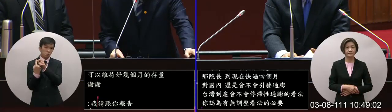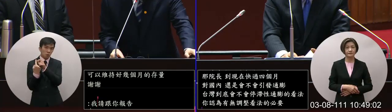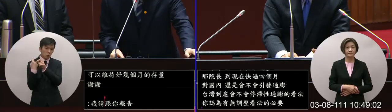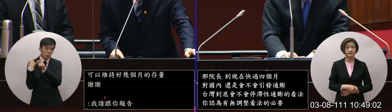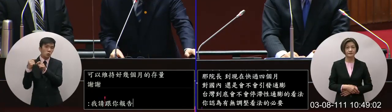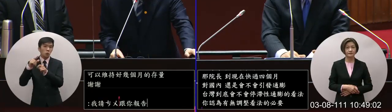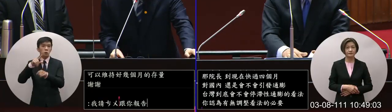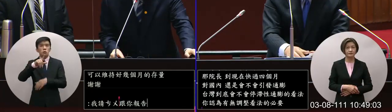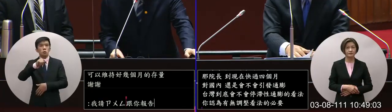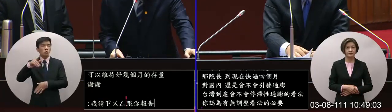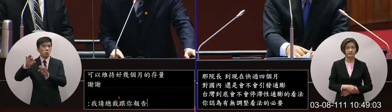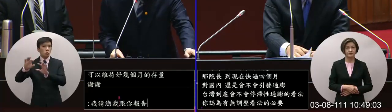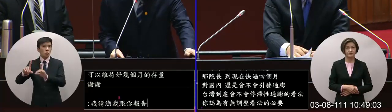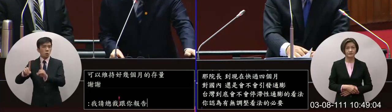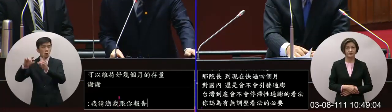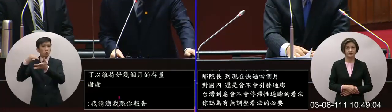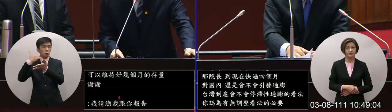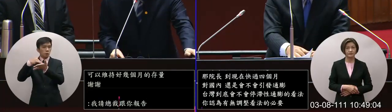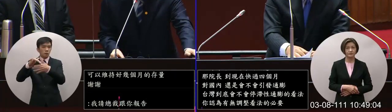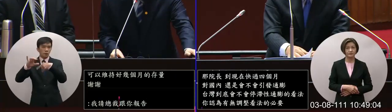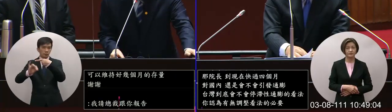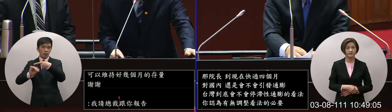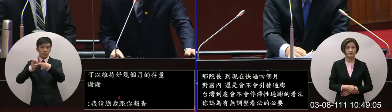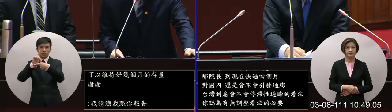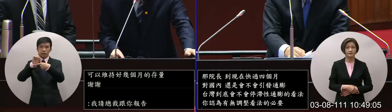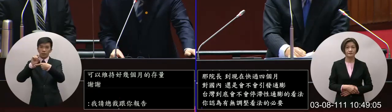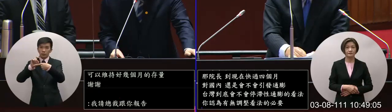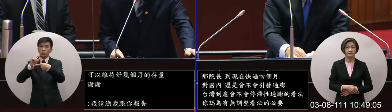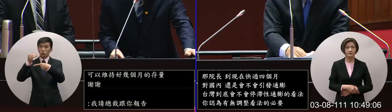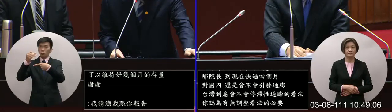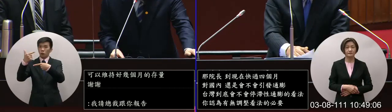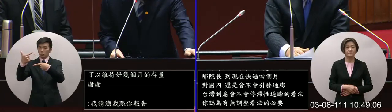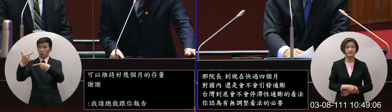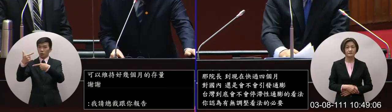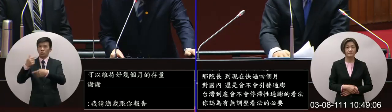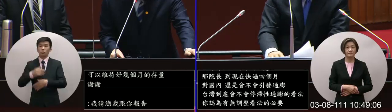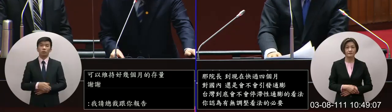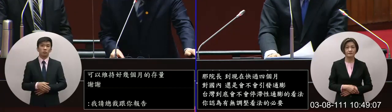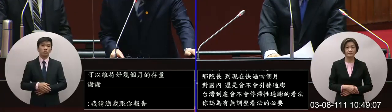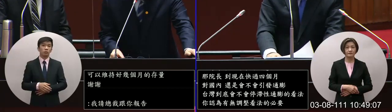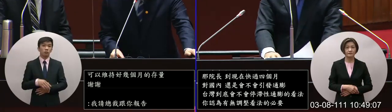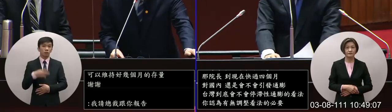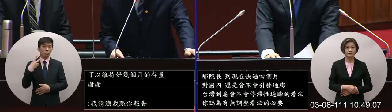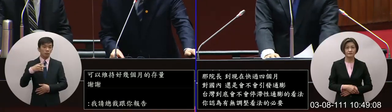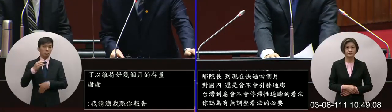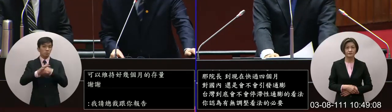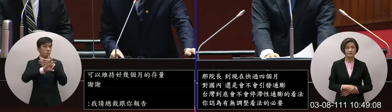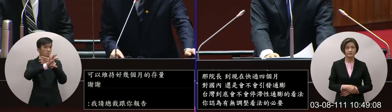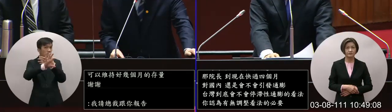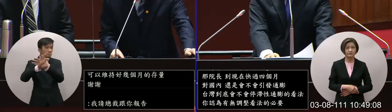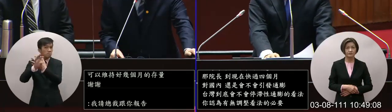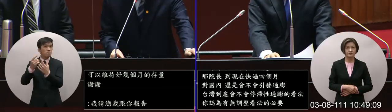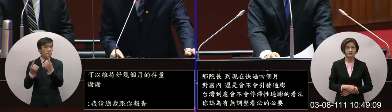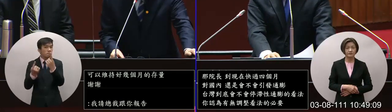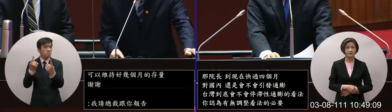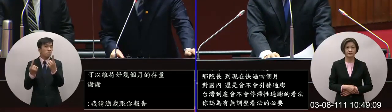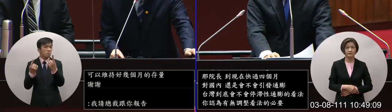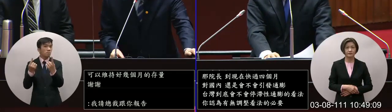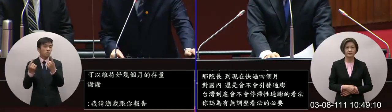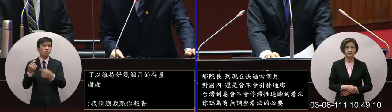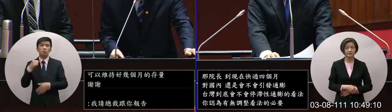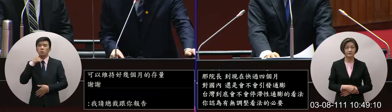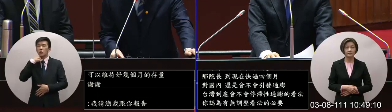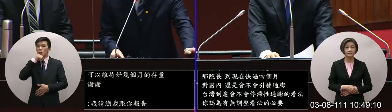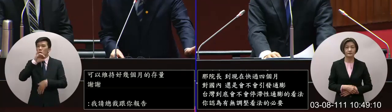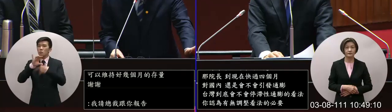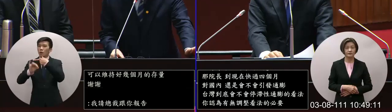价上涨是 1.96，那1.96来，如果来跟其他的国家来比较的话呢，我们1.96